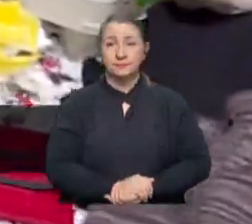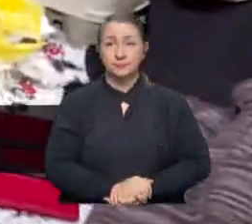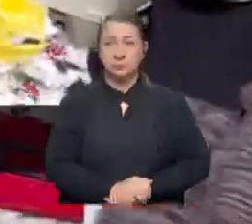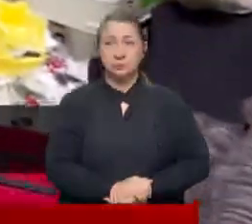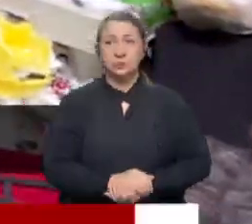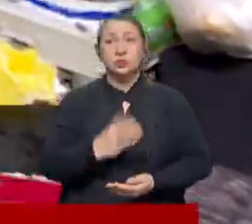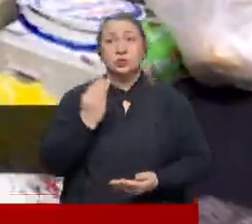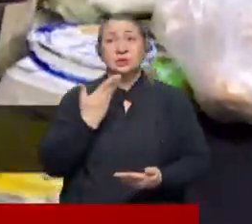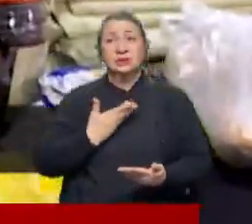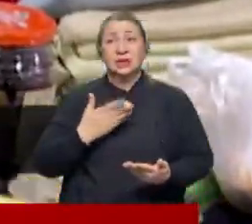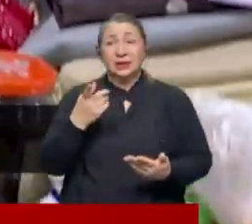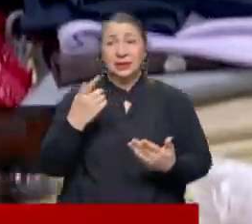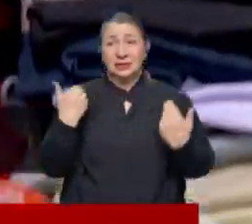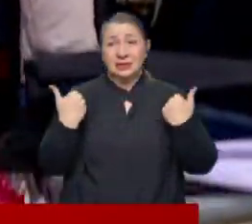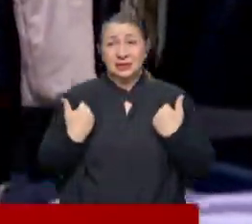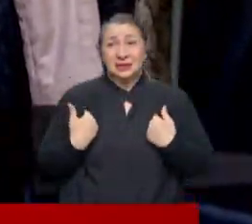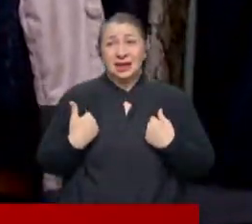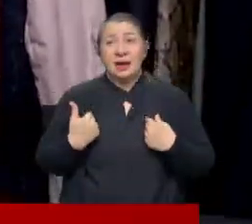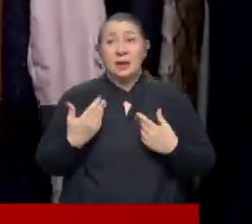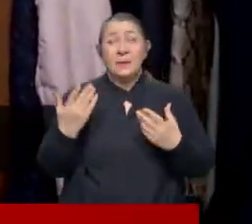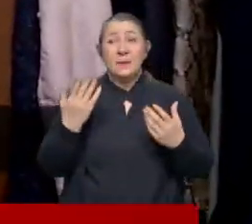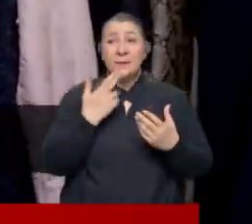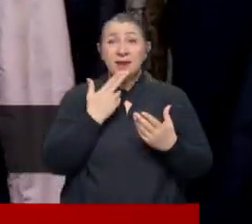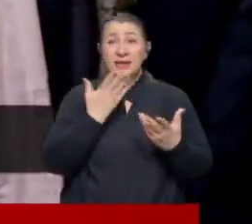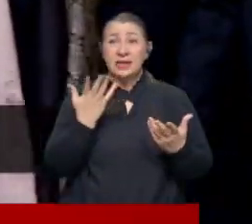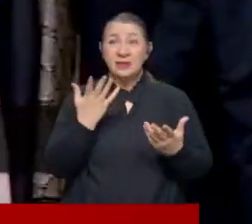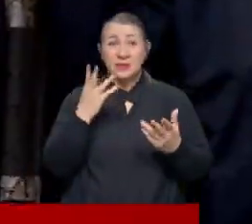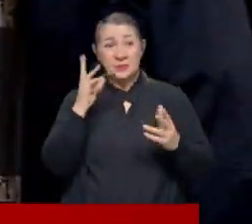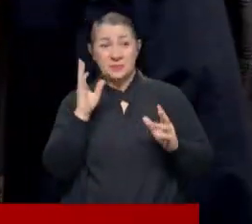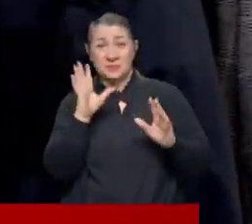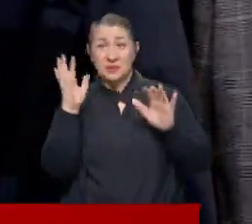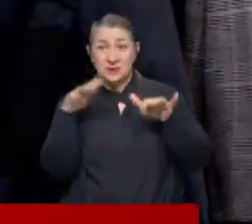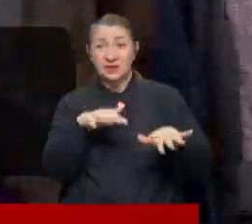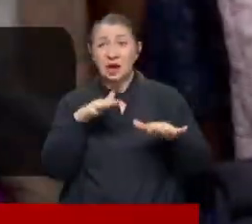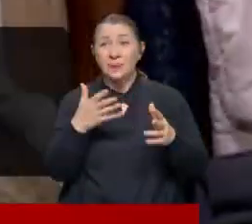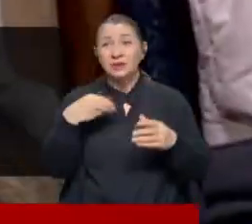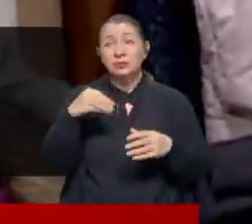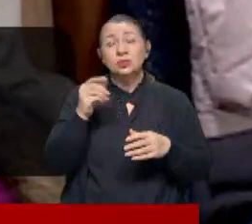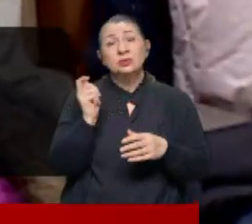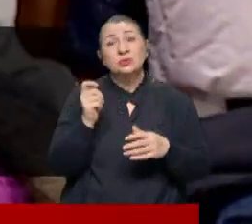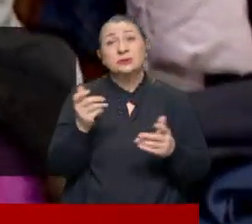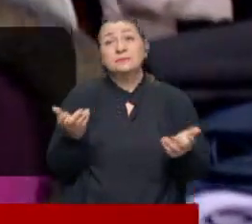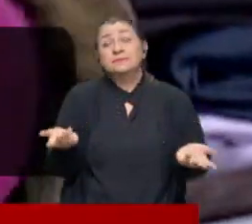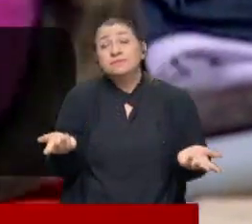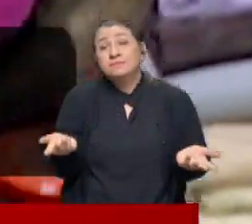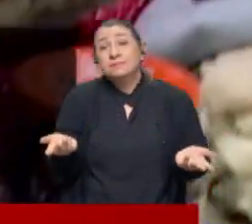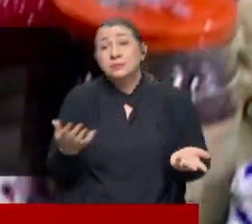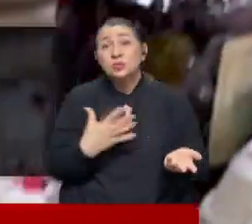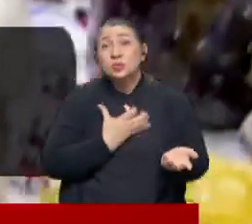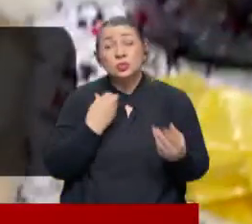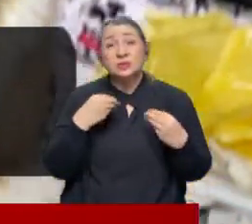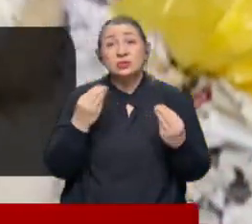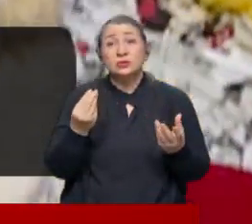Çok severim. Leopar deseni bayanların favorisi. Ama satıyorsunuz mecbur. Evet.